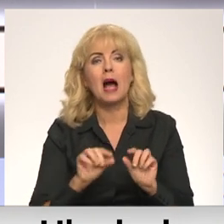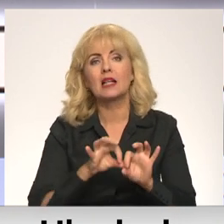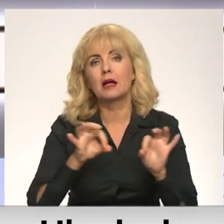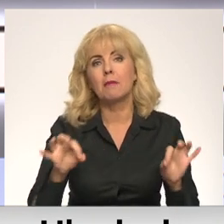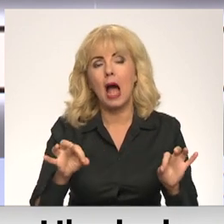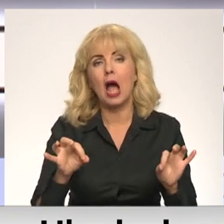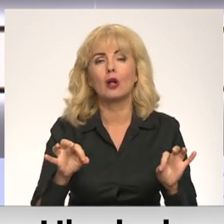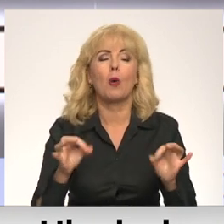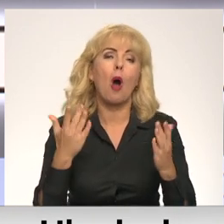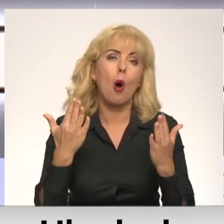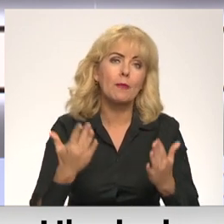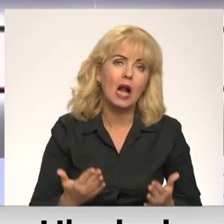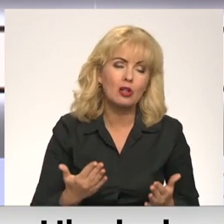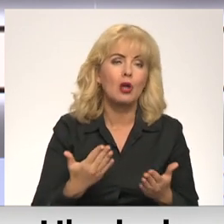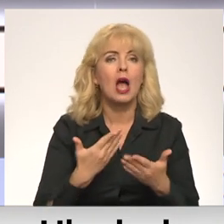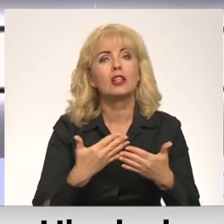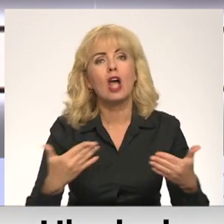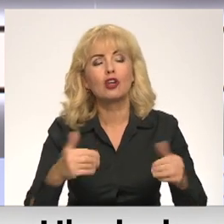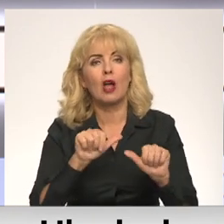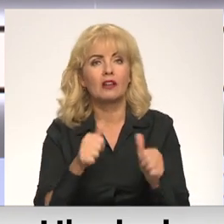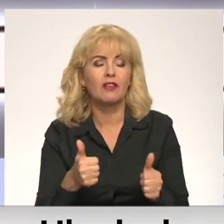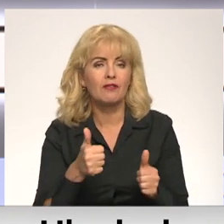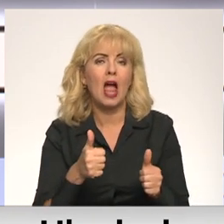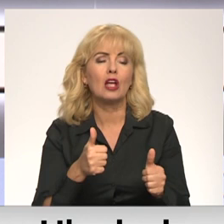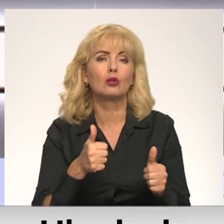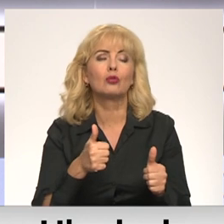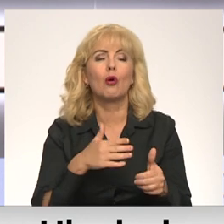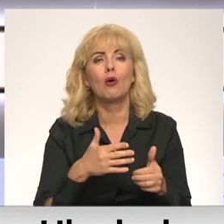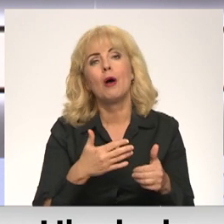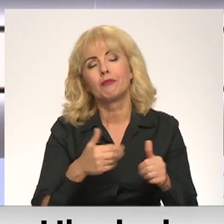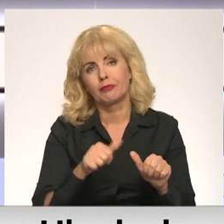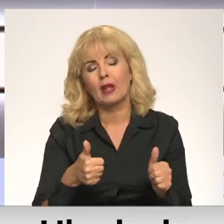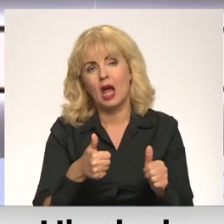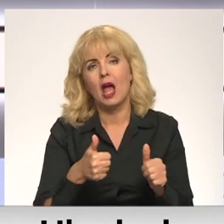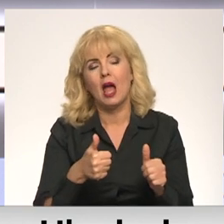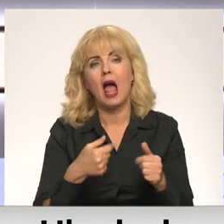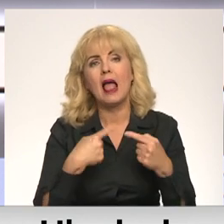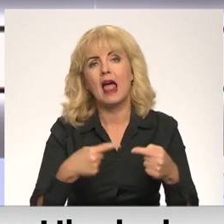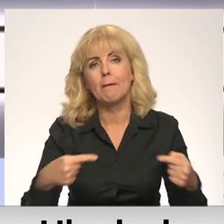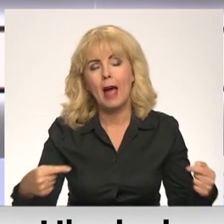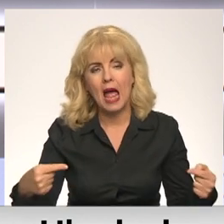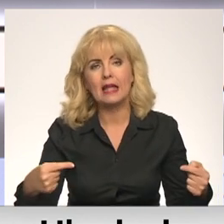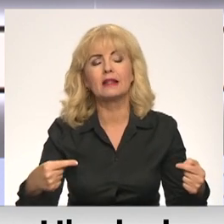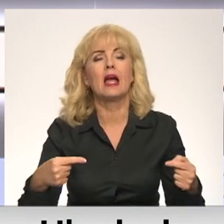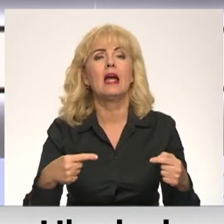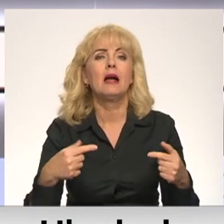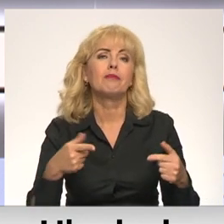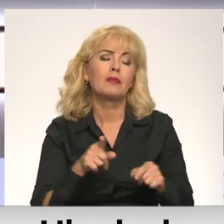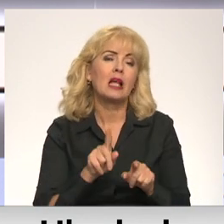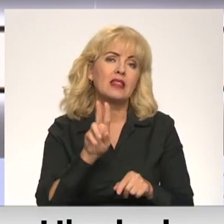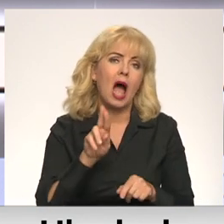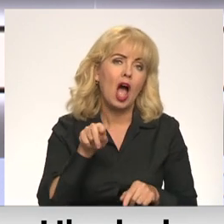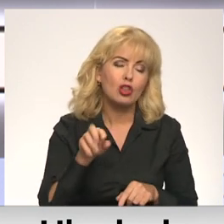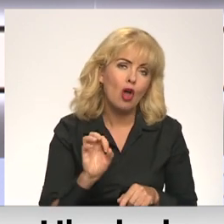operācijas, teiksim, dažāda veida hibrīdkāra elementi. Un tas ir tas, kur, manuprāt, gan NATO, gan